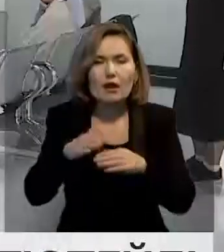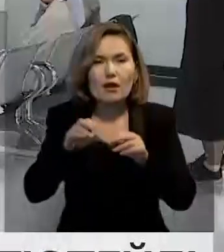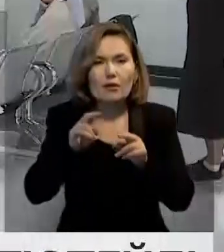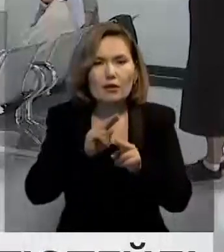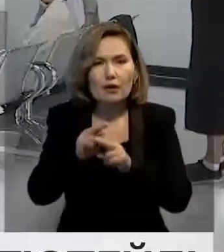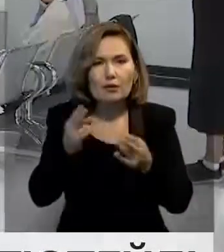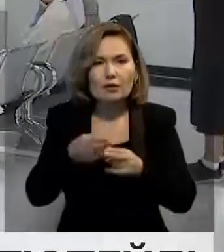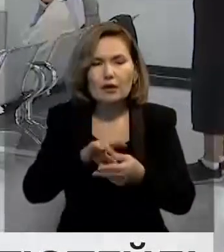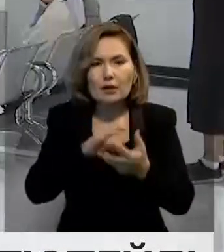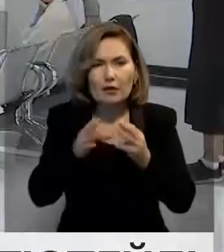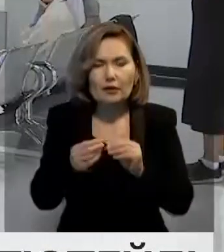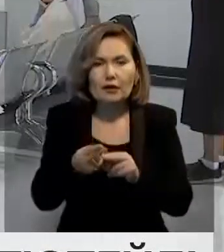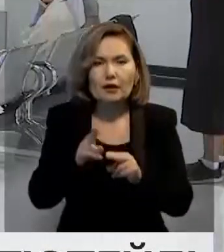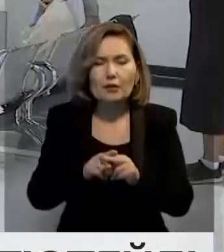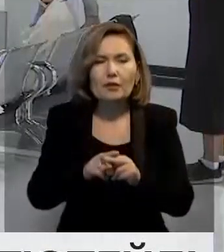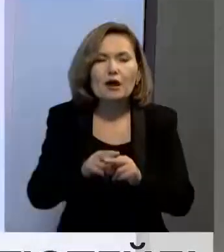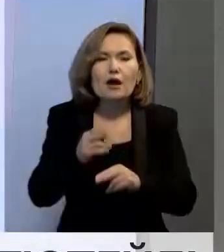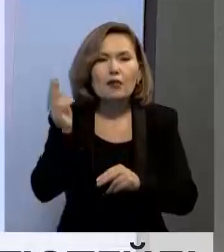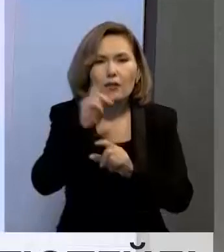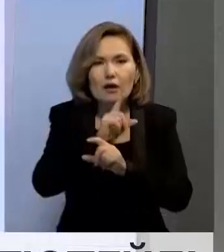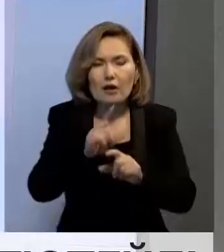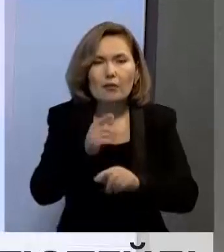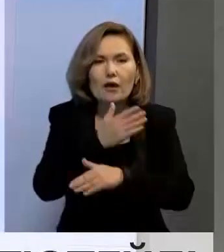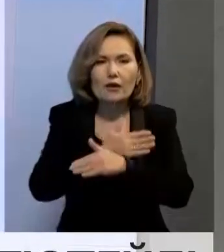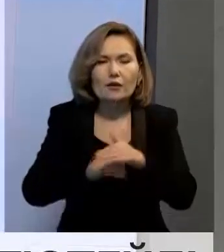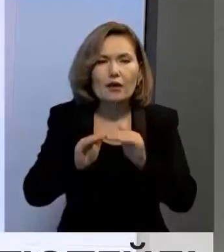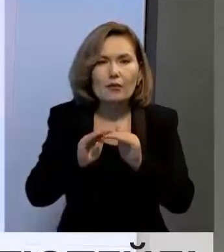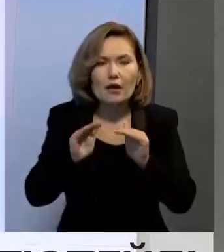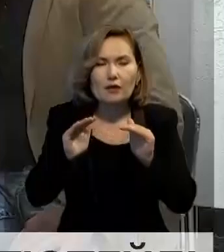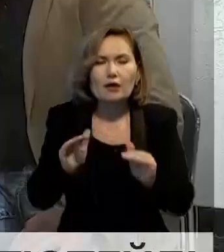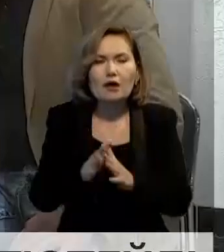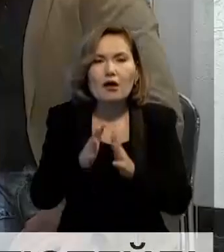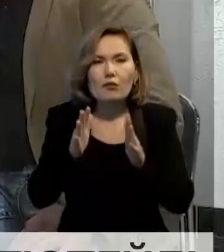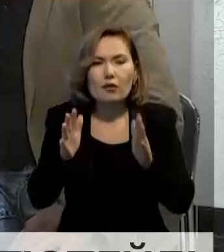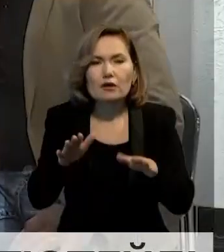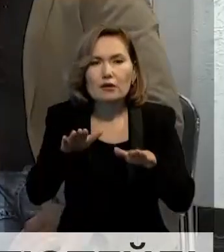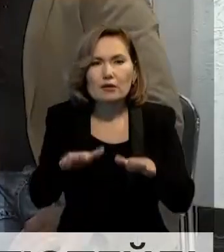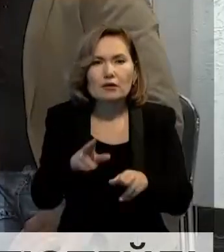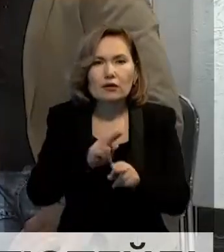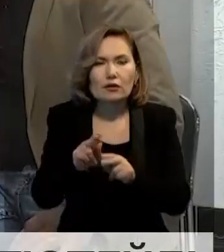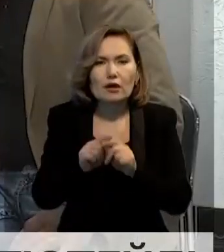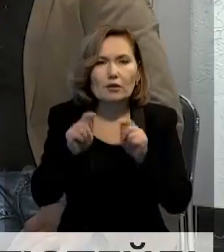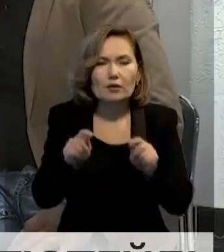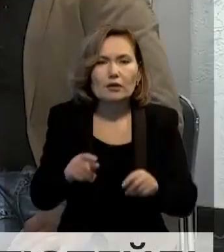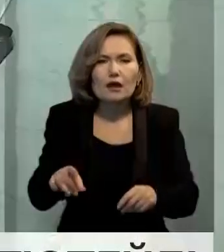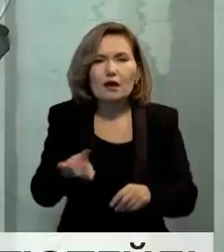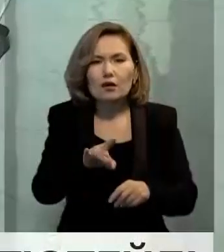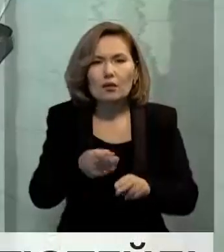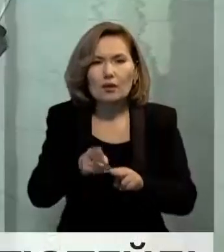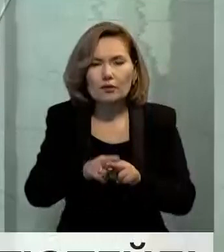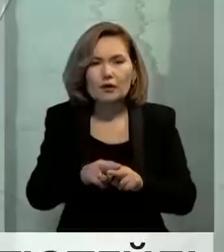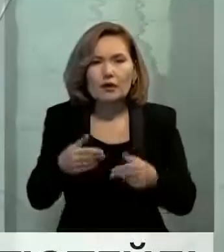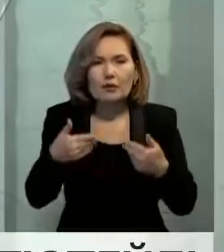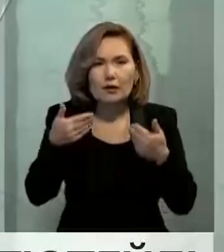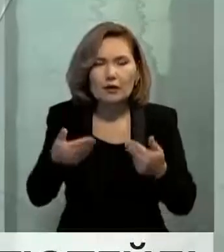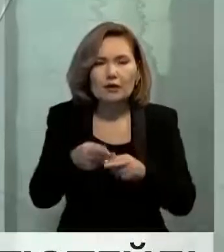Білім беру ұйымдарында инклюзивті сыныптарды көбейтіп, мүгедек жандардың қоғамдағы рөлін арттыру да маңызды. Республикалық қоғамдық бірлестіктің